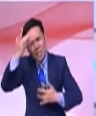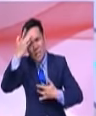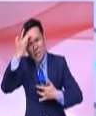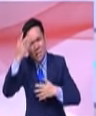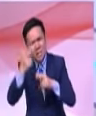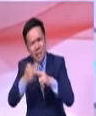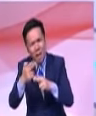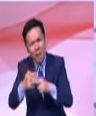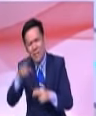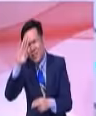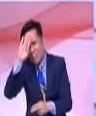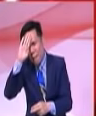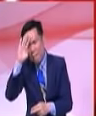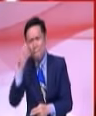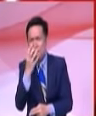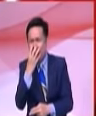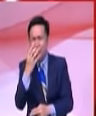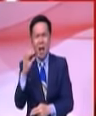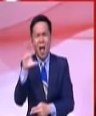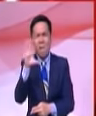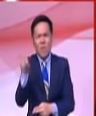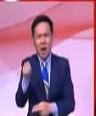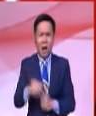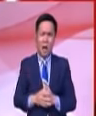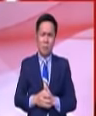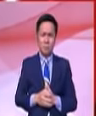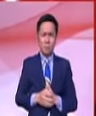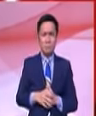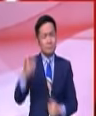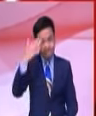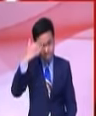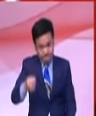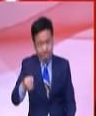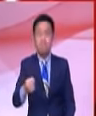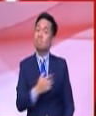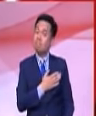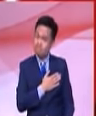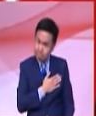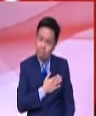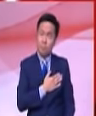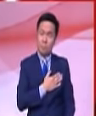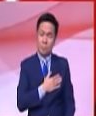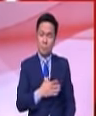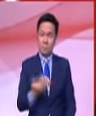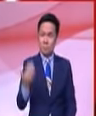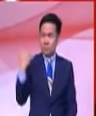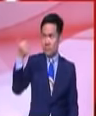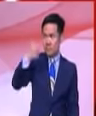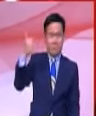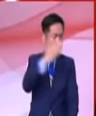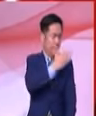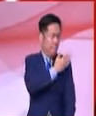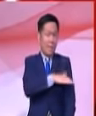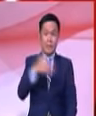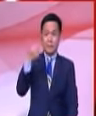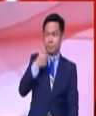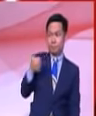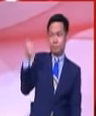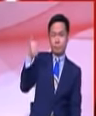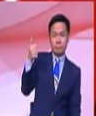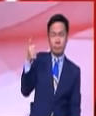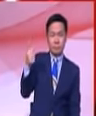Baik, terima kasih Muhammad Syah Musa di Angkasa Puri. Assalamualaikum dan salam sejahtera. Bekas Speaker Dewan Undangan Negeri Sabah